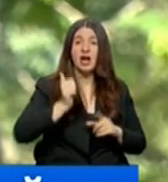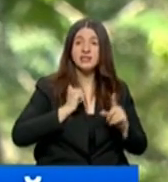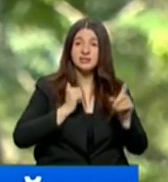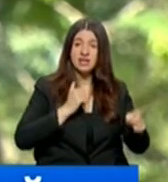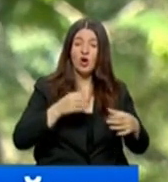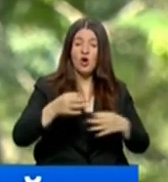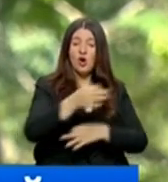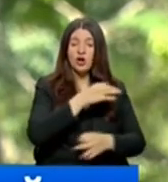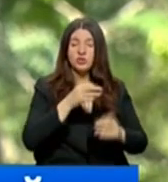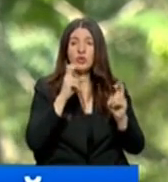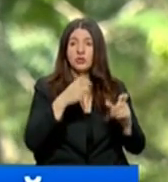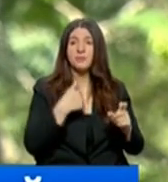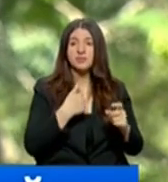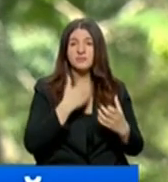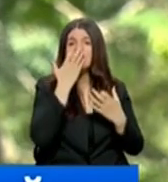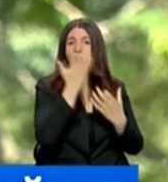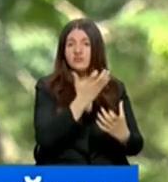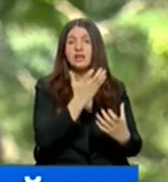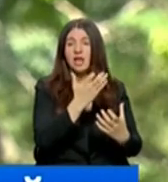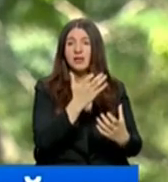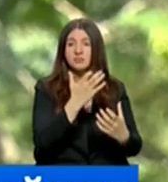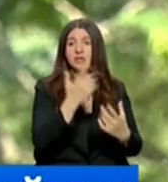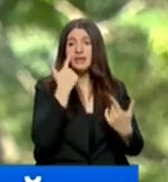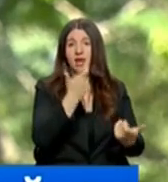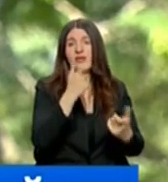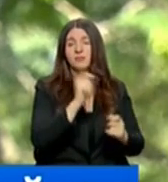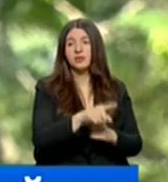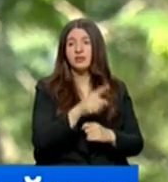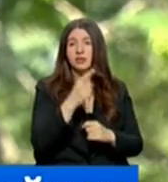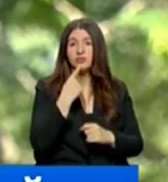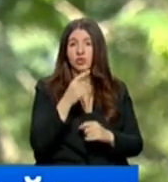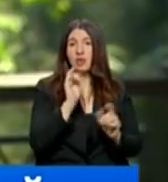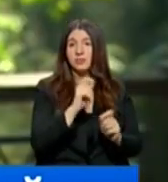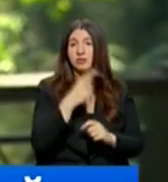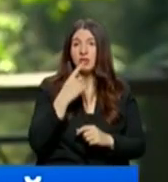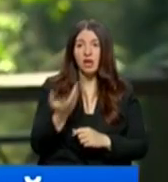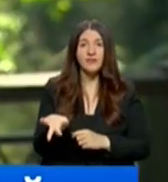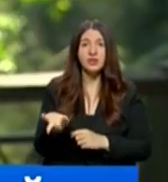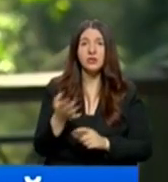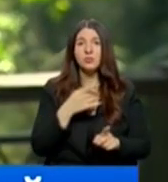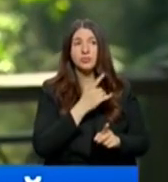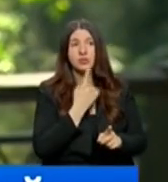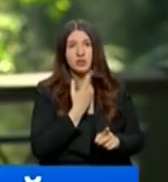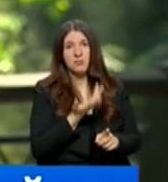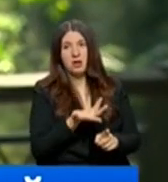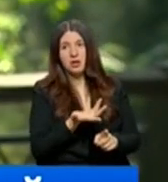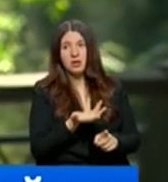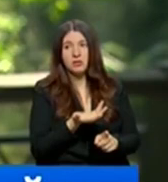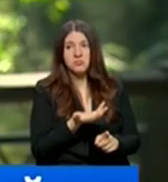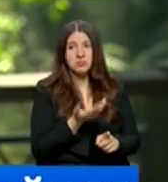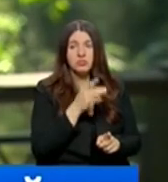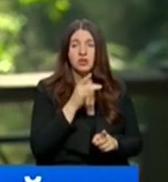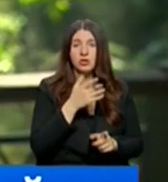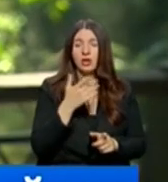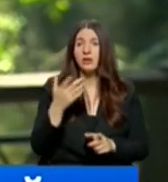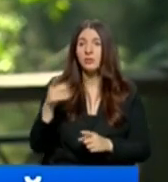Kuvvetleri'nin organizasyonu konusunda bizim tavsiyelerimiz dikkate alındı. Aynen uygulandı dedi. Tabii. Evet. Bu ne demekse? Evet. Ne demek? Ya bizim, işte